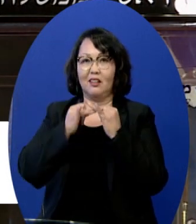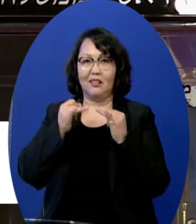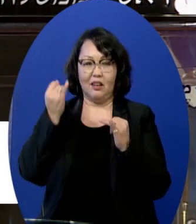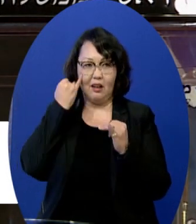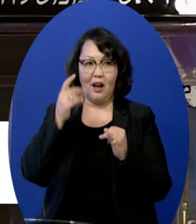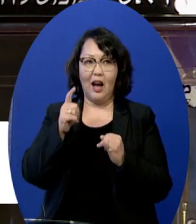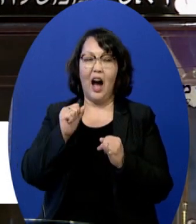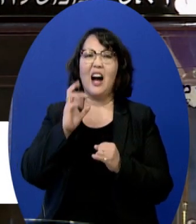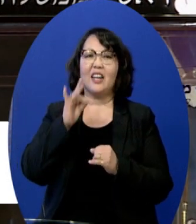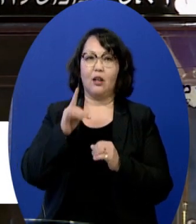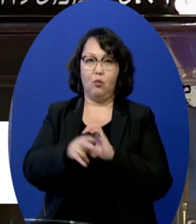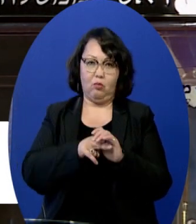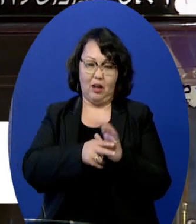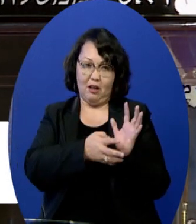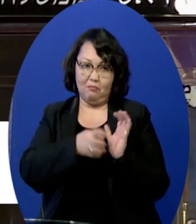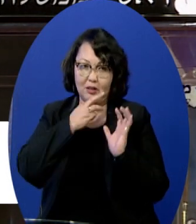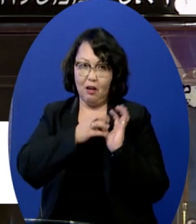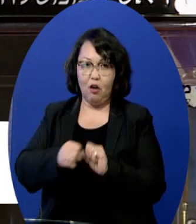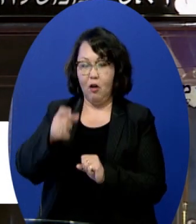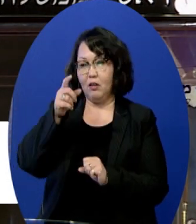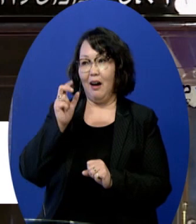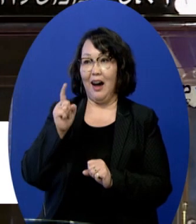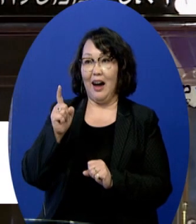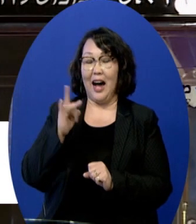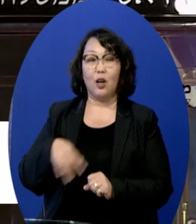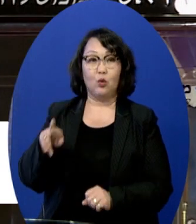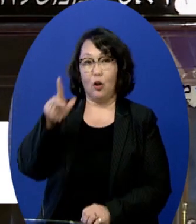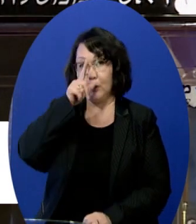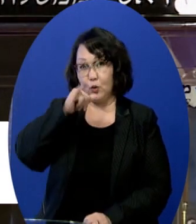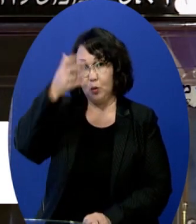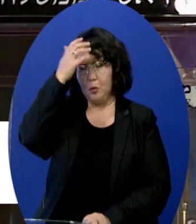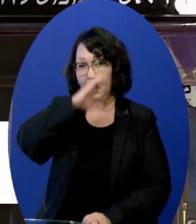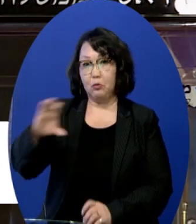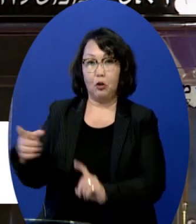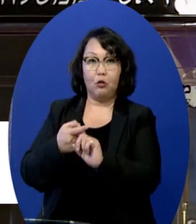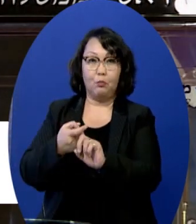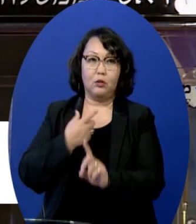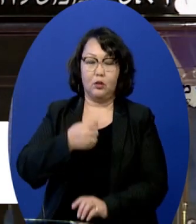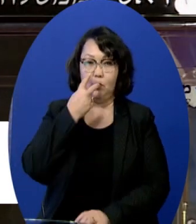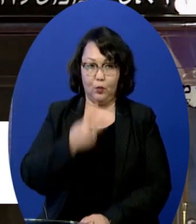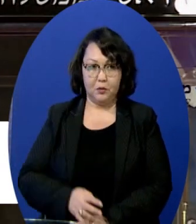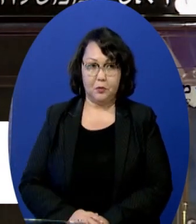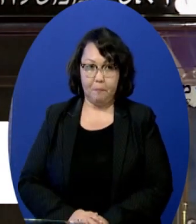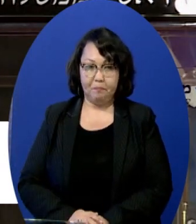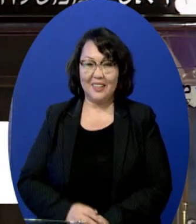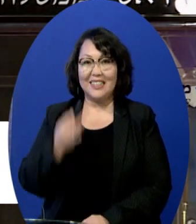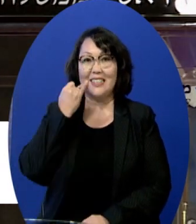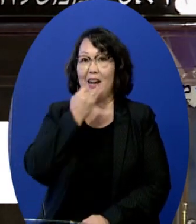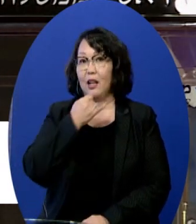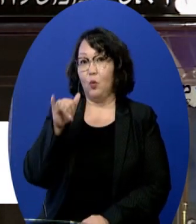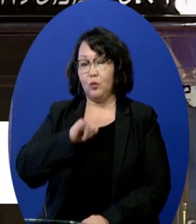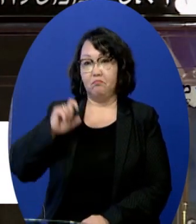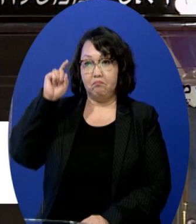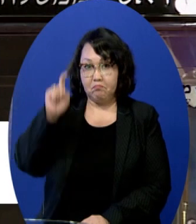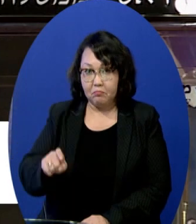За Америкийн засгийн газраас хакеруудыг Оросын төрийн байгууллагуудтай холбоотой байсан гэж үзэж байгаа юм. Роберт О'Брайен Франц, Израиль дахь